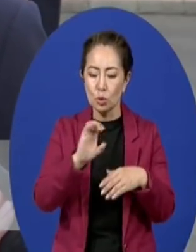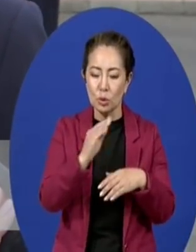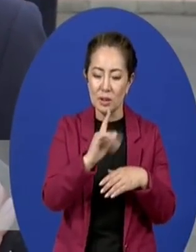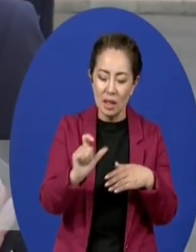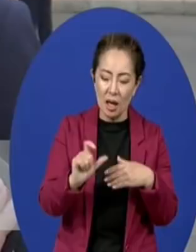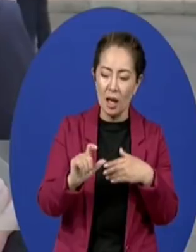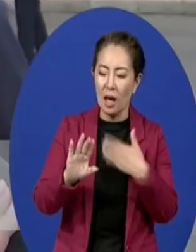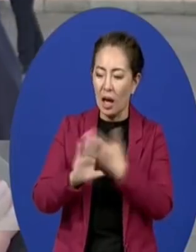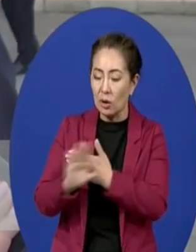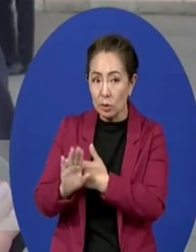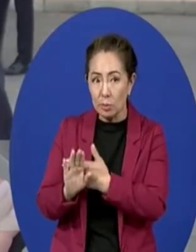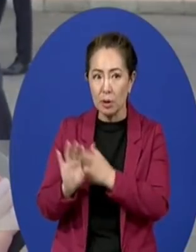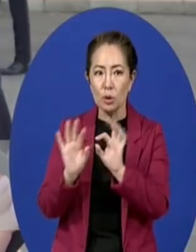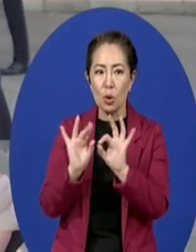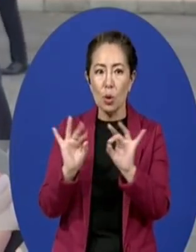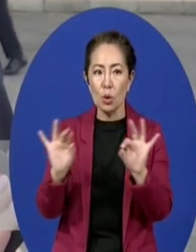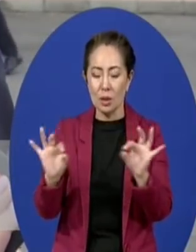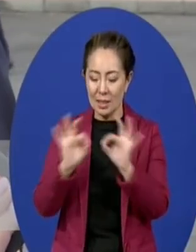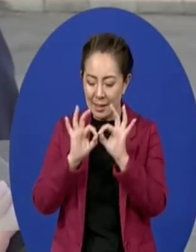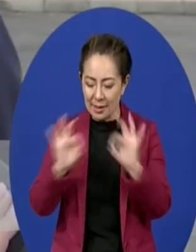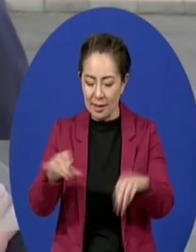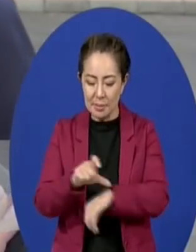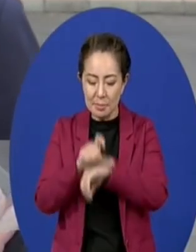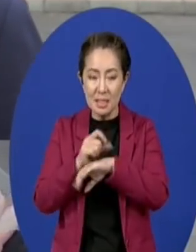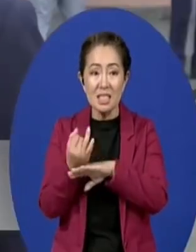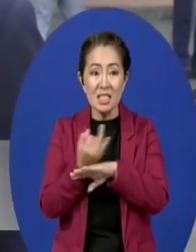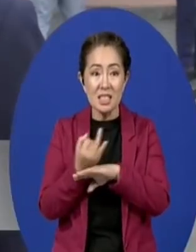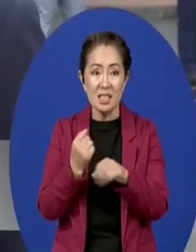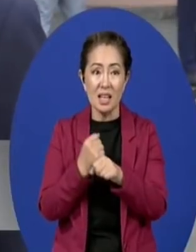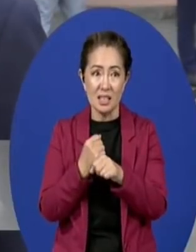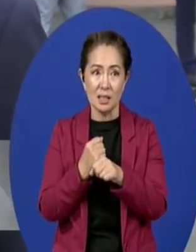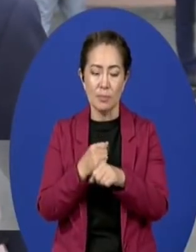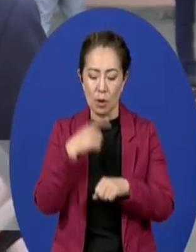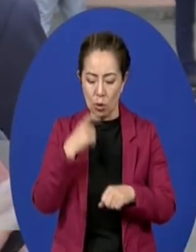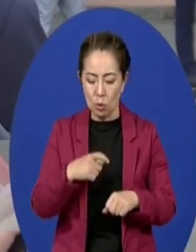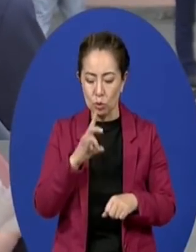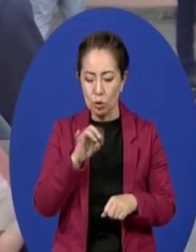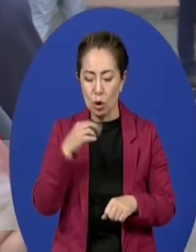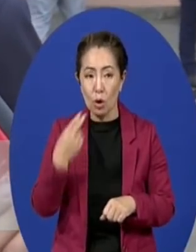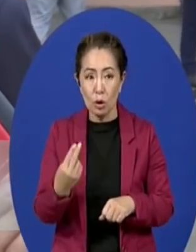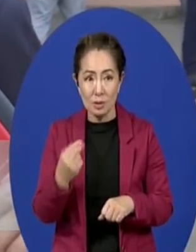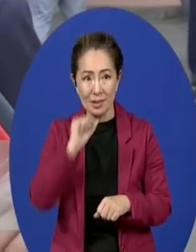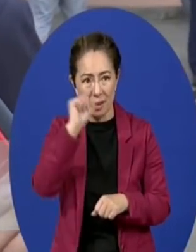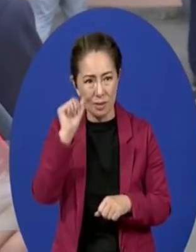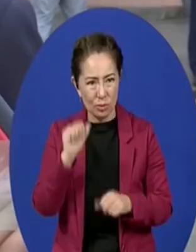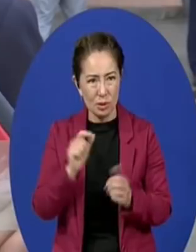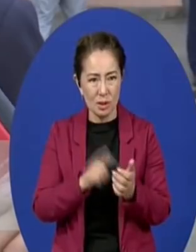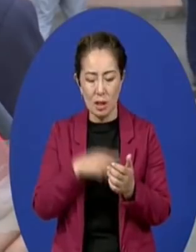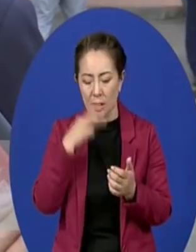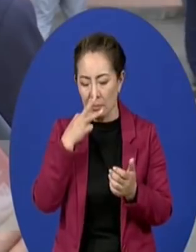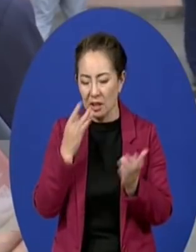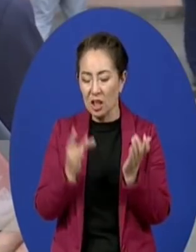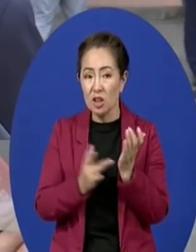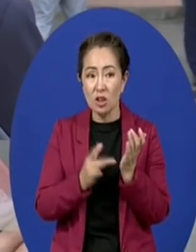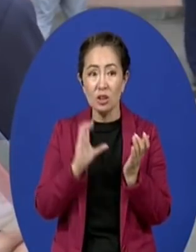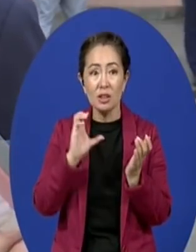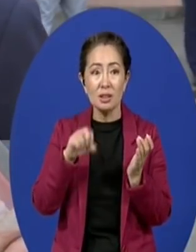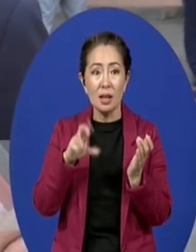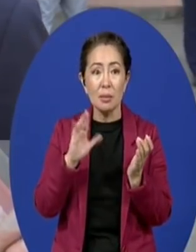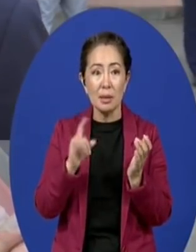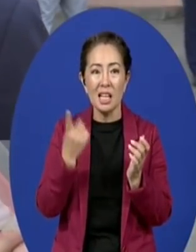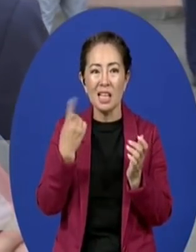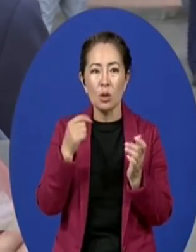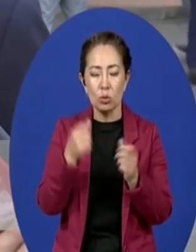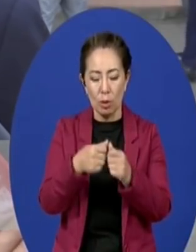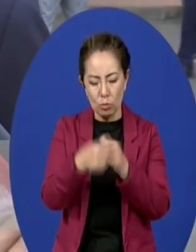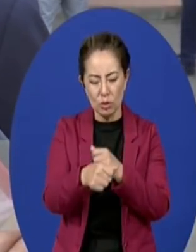олон задардаг. Тэр болгоноор бас нарийн инженерүүд бол ажилладаг. Хүний нөөцийн асуудал. За мэдээлэл технологийн салбар маань өөрөө нэг удаагийн юм хөрөнгө